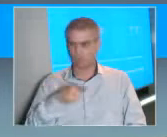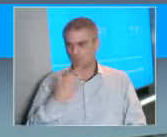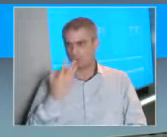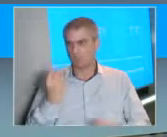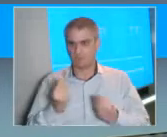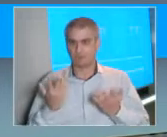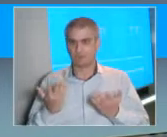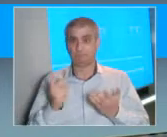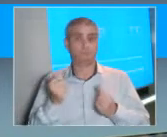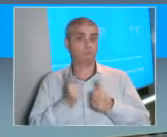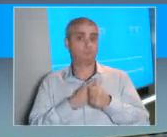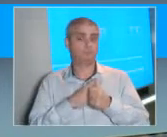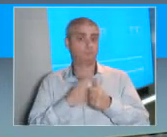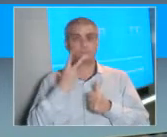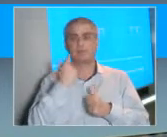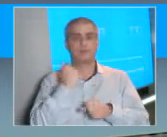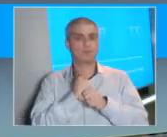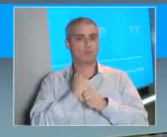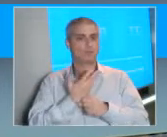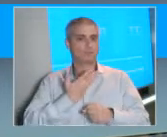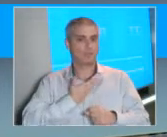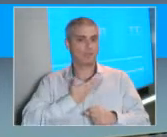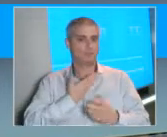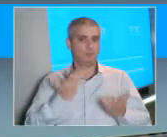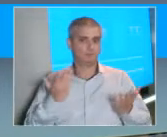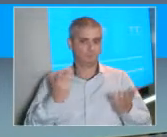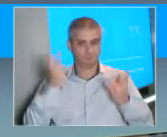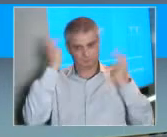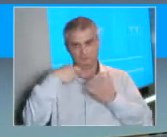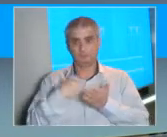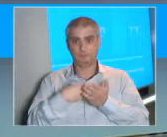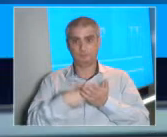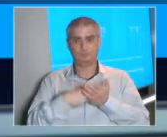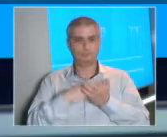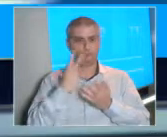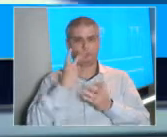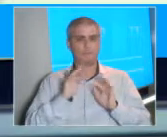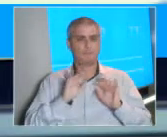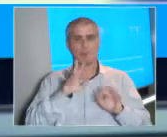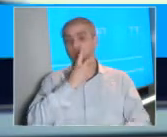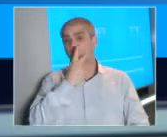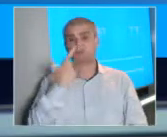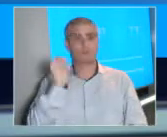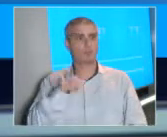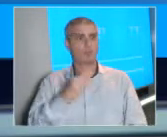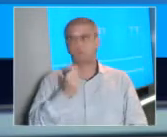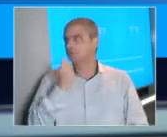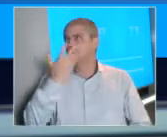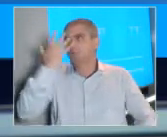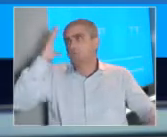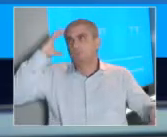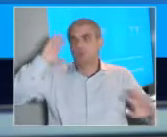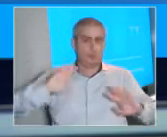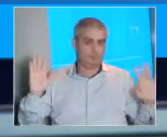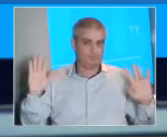כמה דברים. אחד, כ-200 עובדים יקבלו הסכם פיצויים של 2,700,000 שקל, זה סכום פשוט